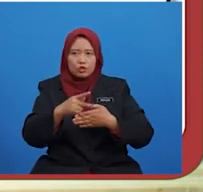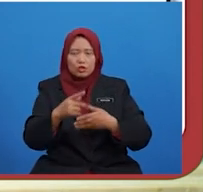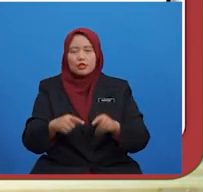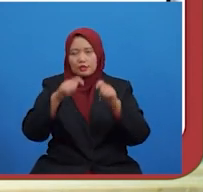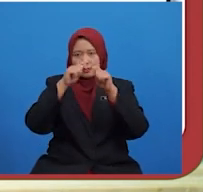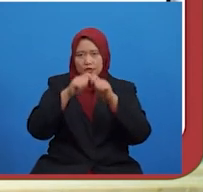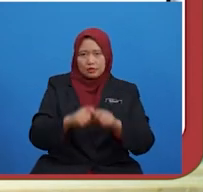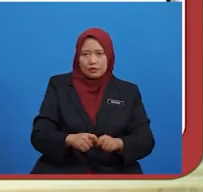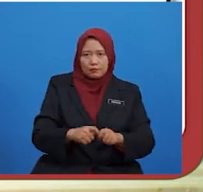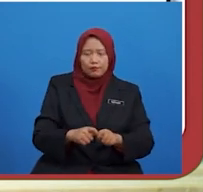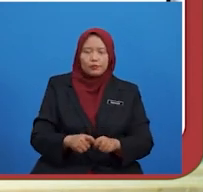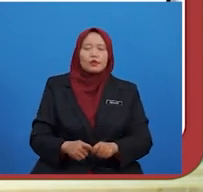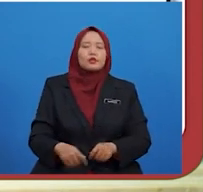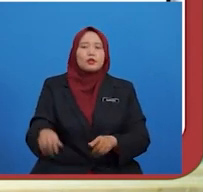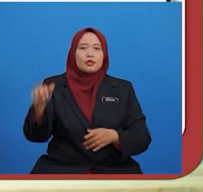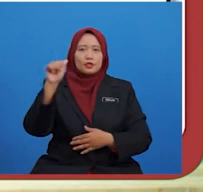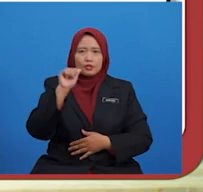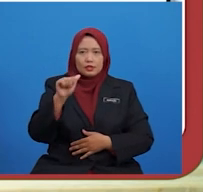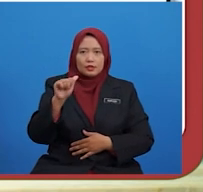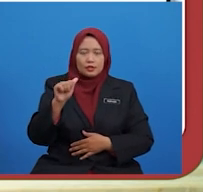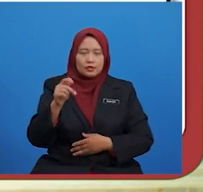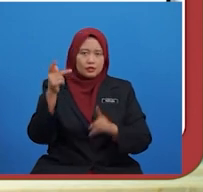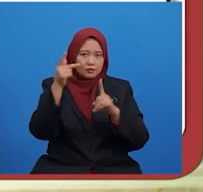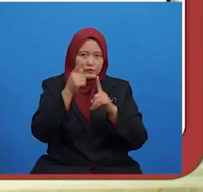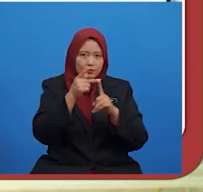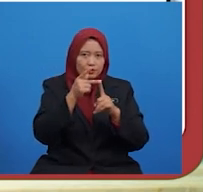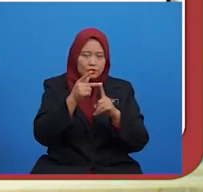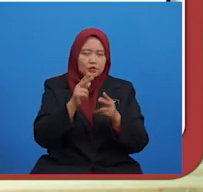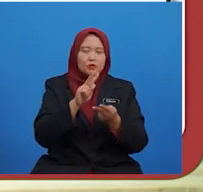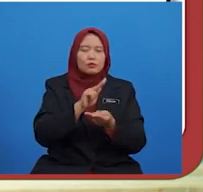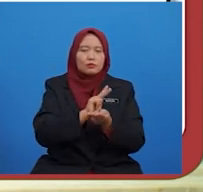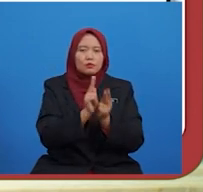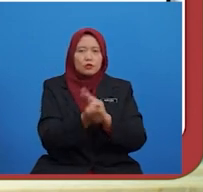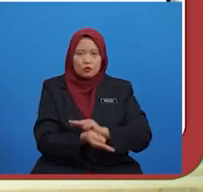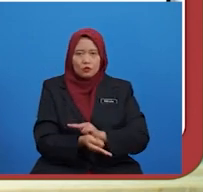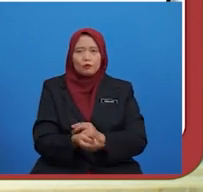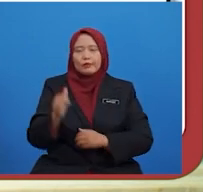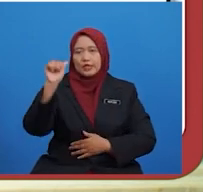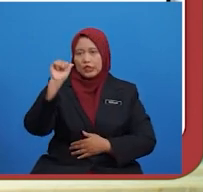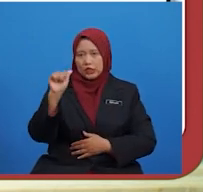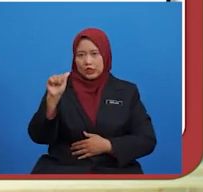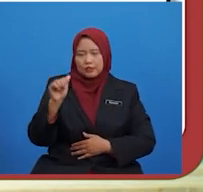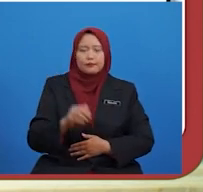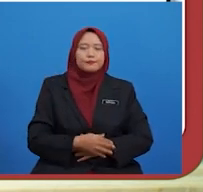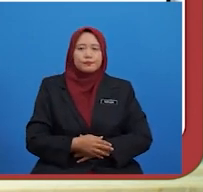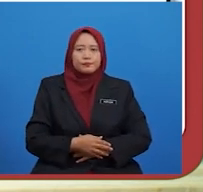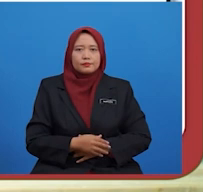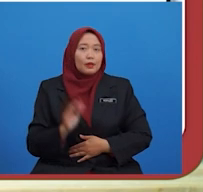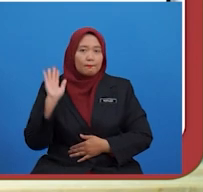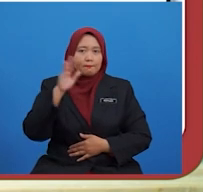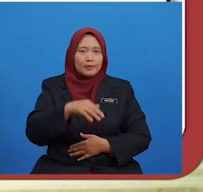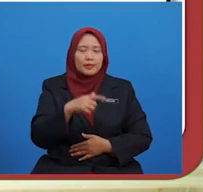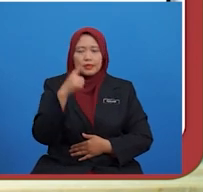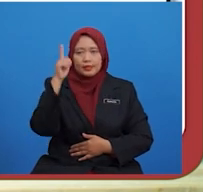umpukan aksara A kepada pemboleh ubah grade. Baiklah, mari kita lihat